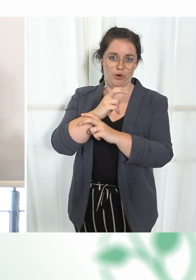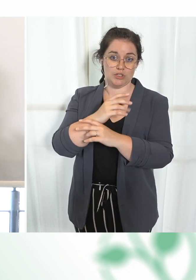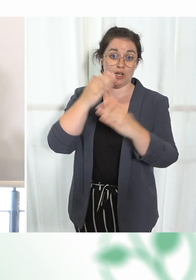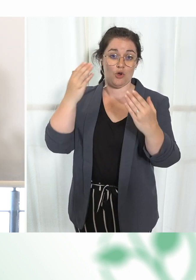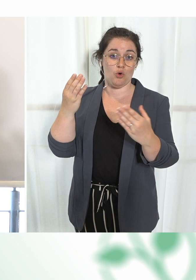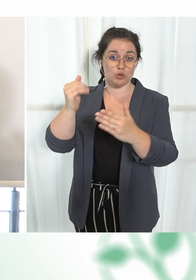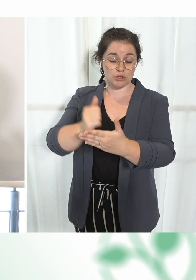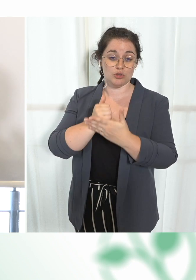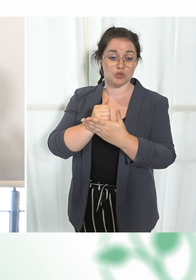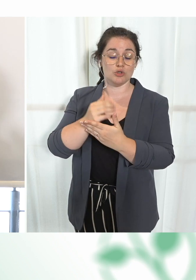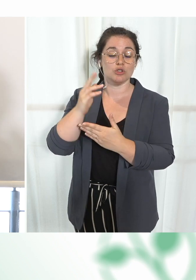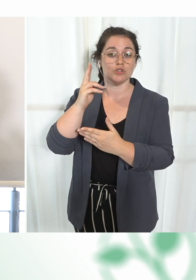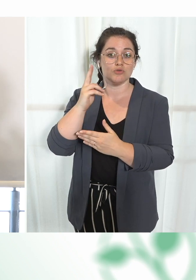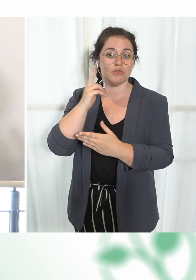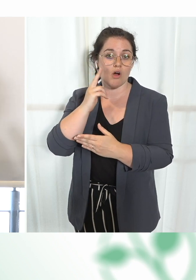von